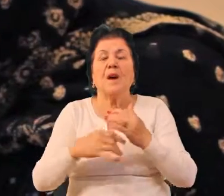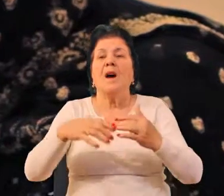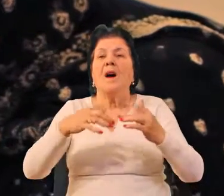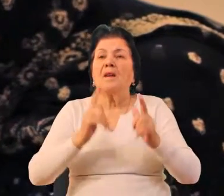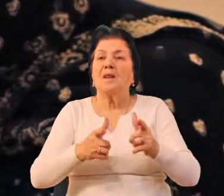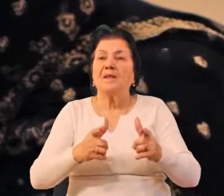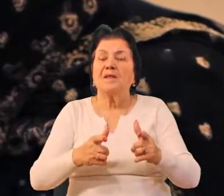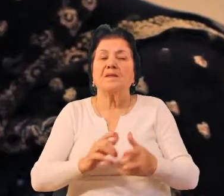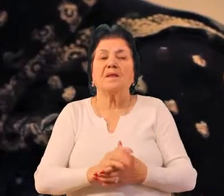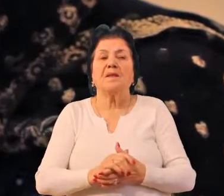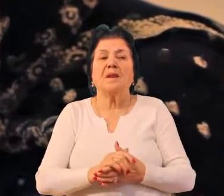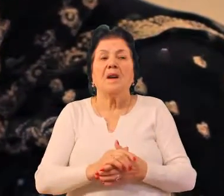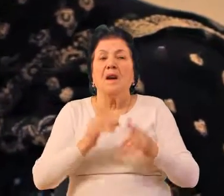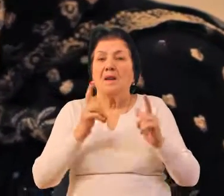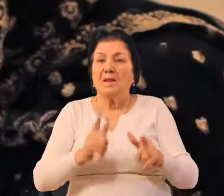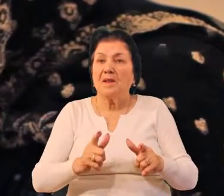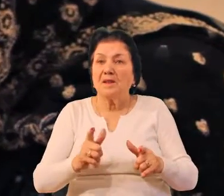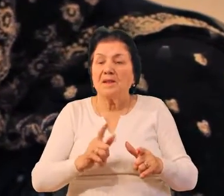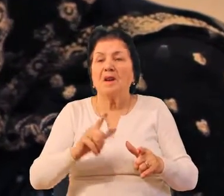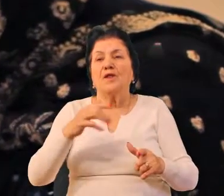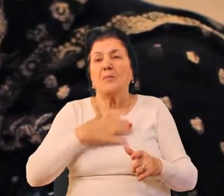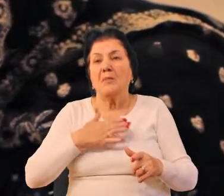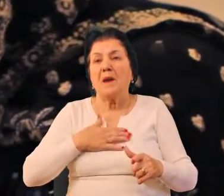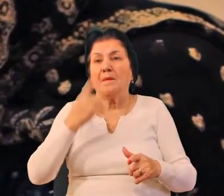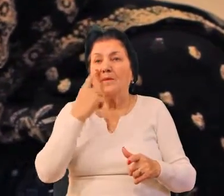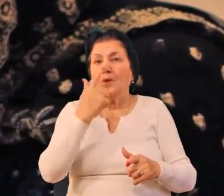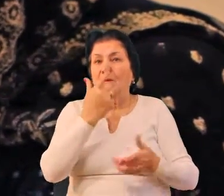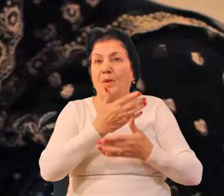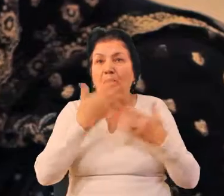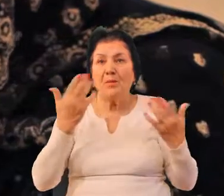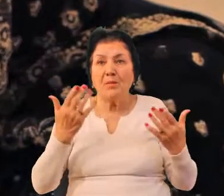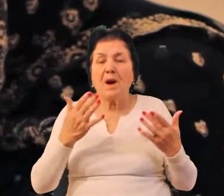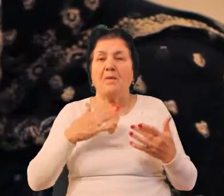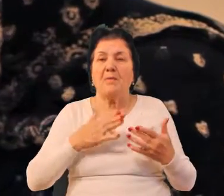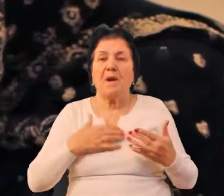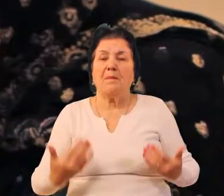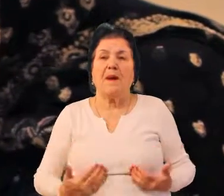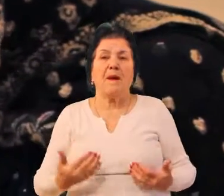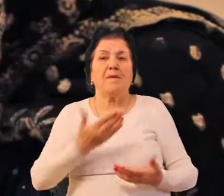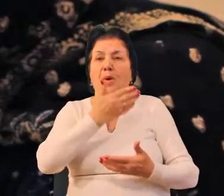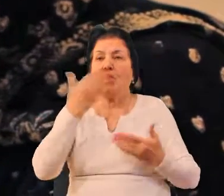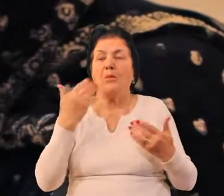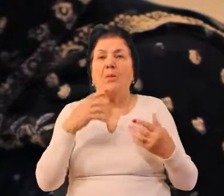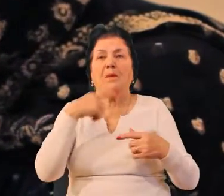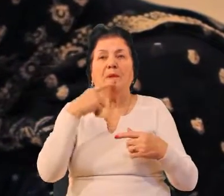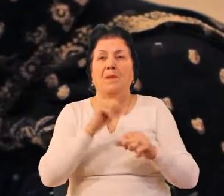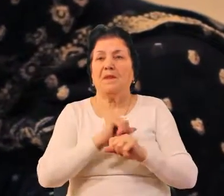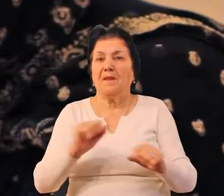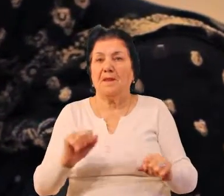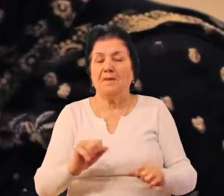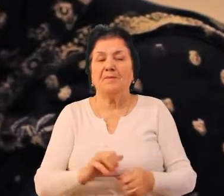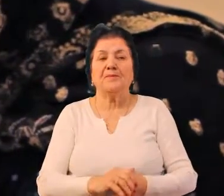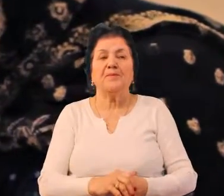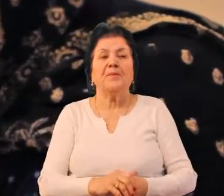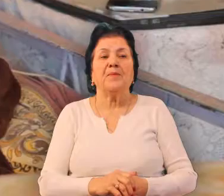fiziki məhdudiyyətliyinlə razılaşasan. Razılaşasan ki, mənim gözümün olmamağı, mənim həyatda